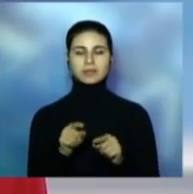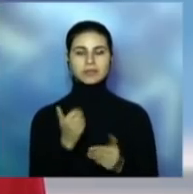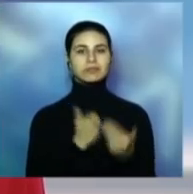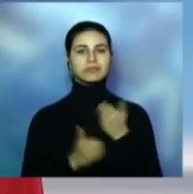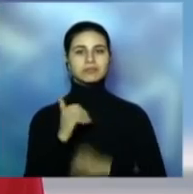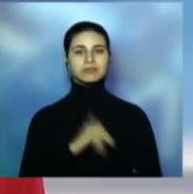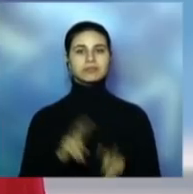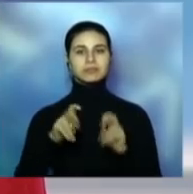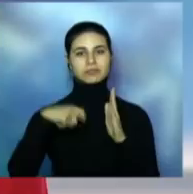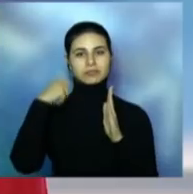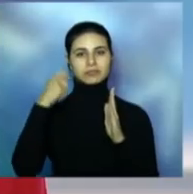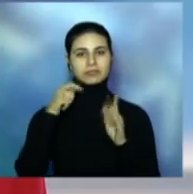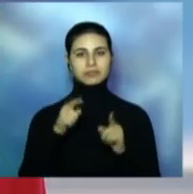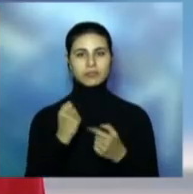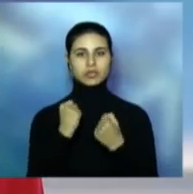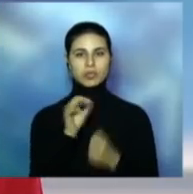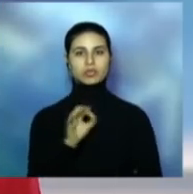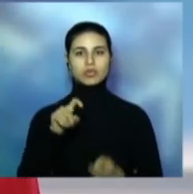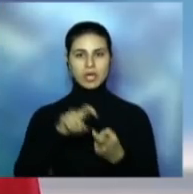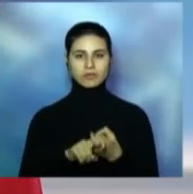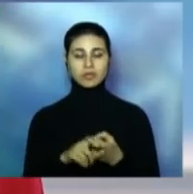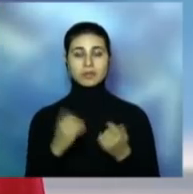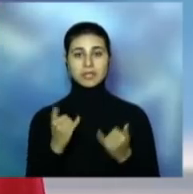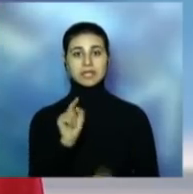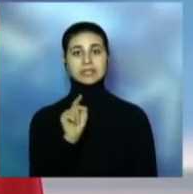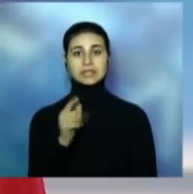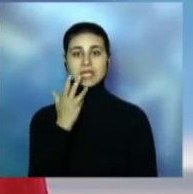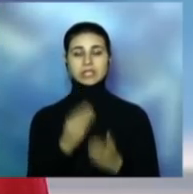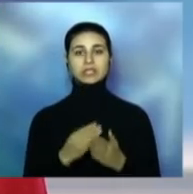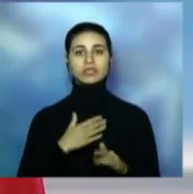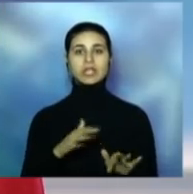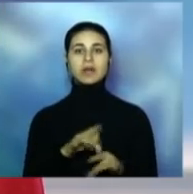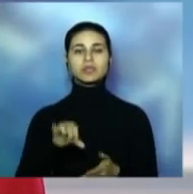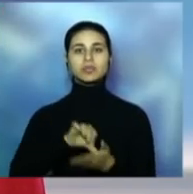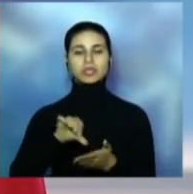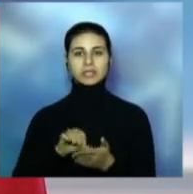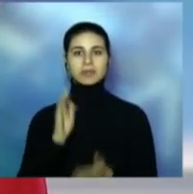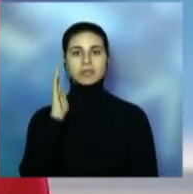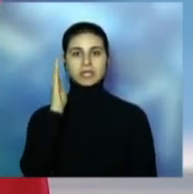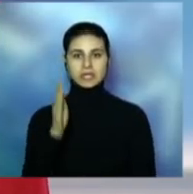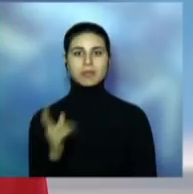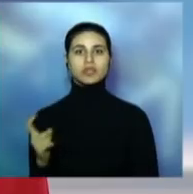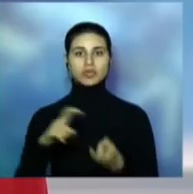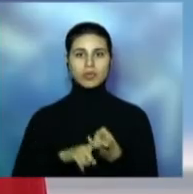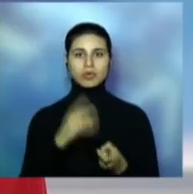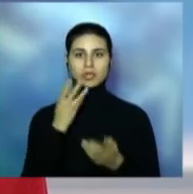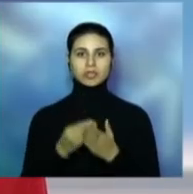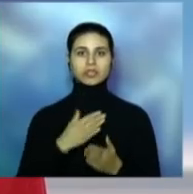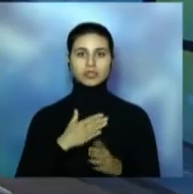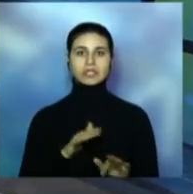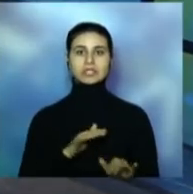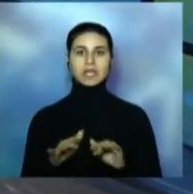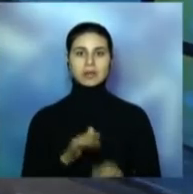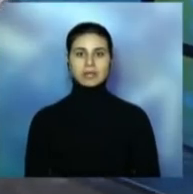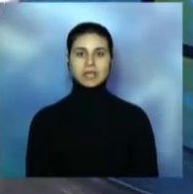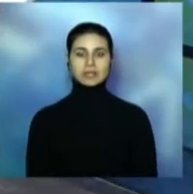შეუზღუდავი შესაძლებლობების სწორედ პარასპორტსმენებთან ერთად. დღეს ისინი ჩვენი კამპანიის მონაწილეები გახდებიან, შემოუერთდებიან ჩვენს კამპანიას.